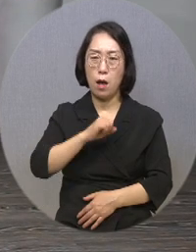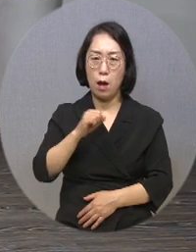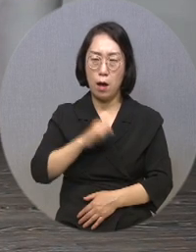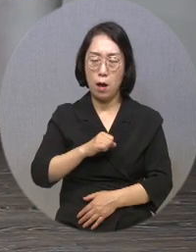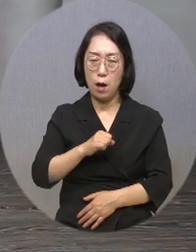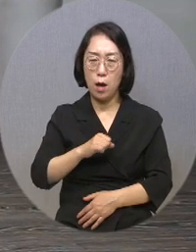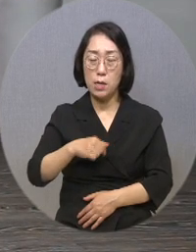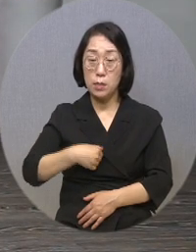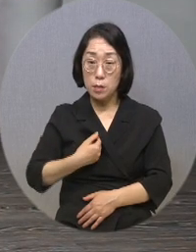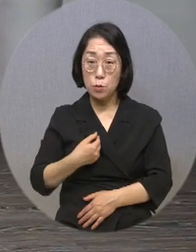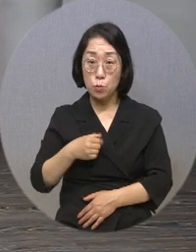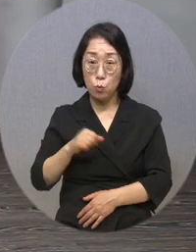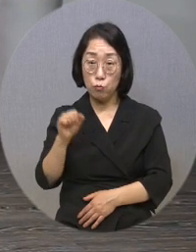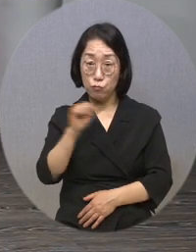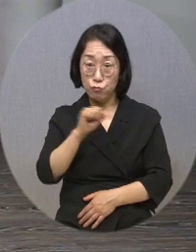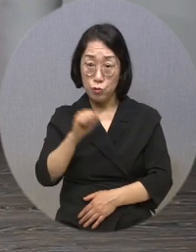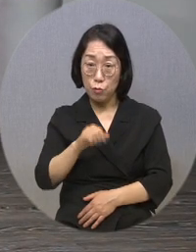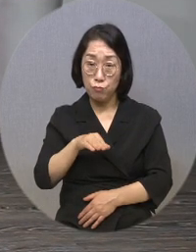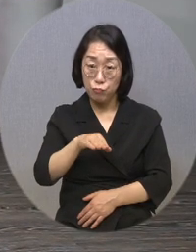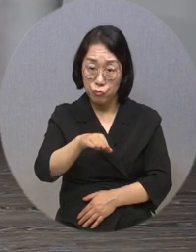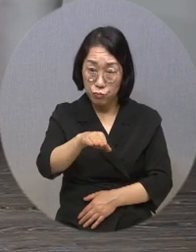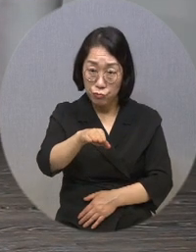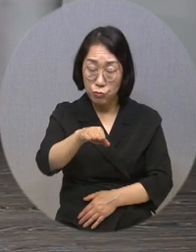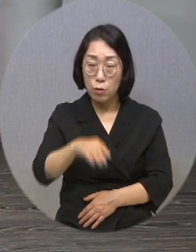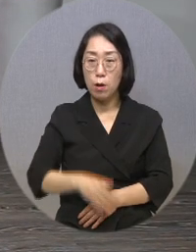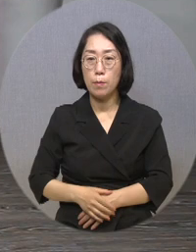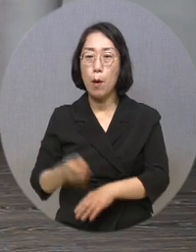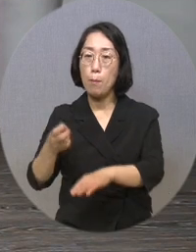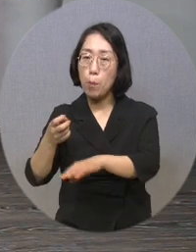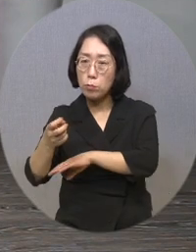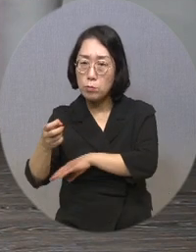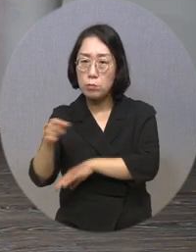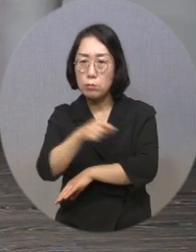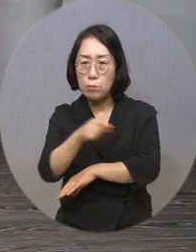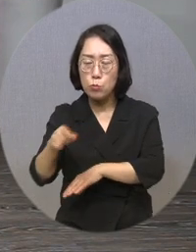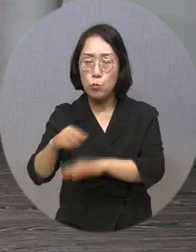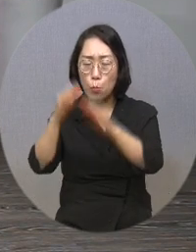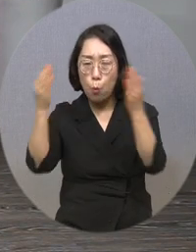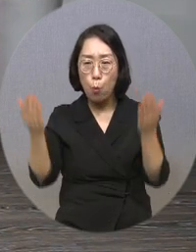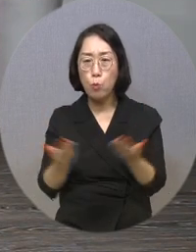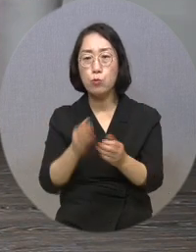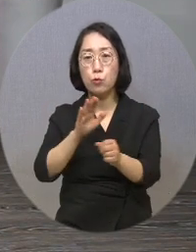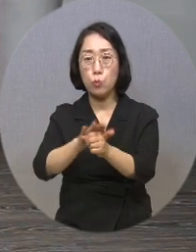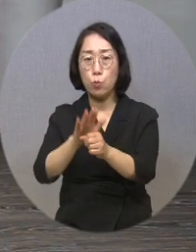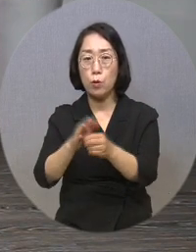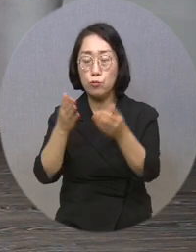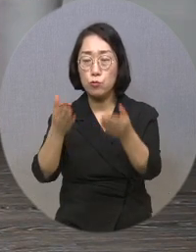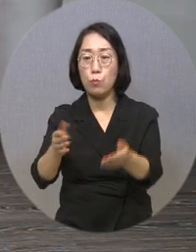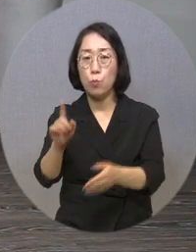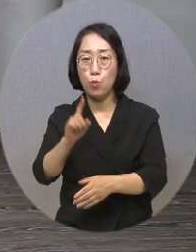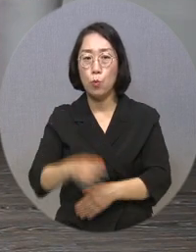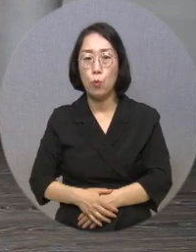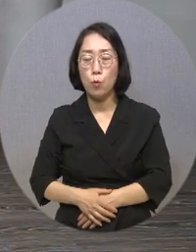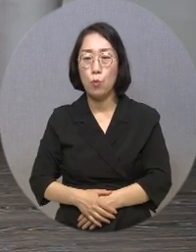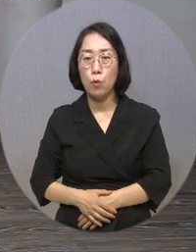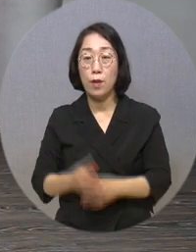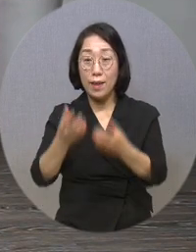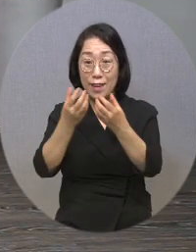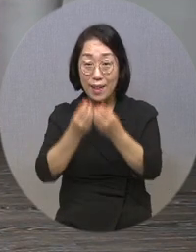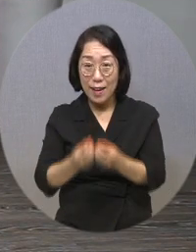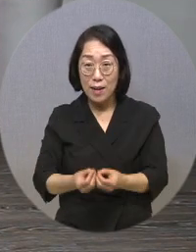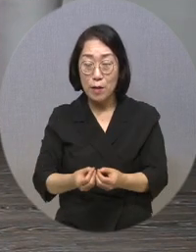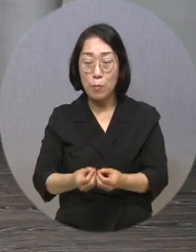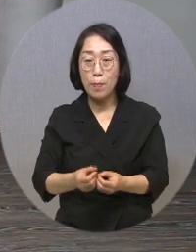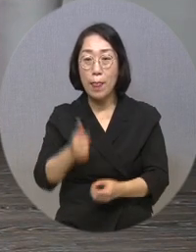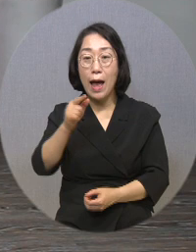토끼를 잡을 수 있는 방법이 무엇일까 고민한 끝에 제가 착안했던 것이 수륙 양형 버스입니다. 한강길을 좀